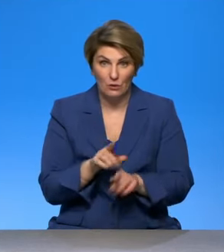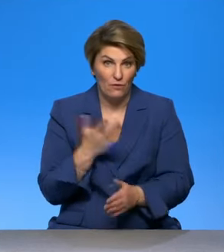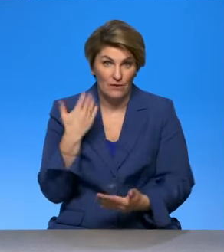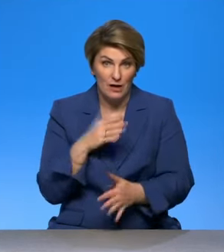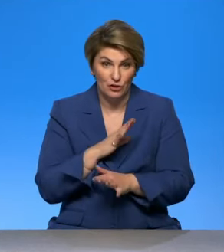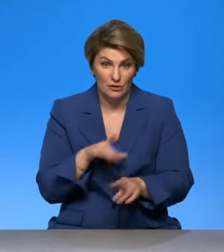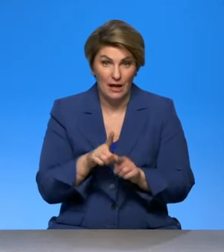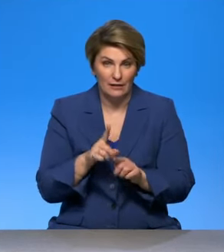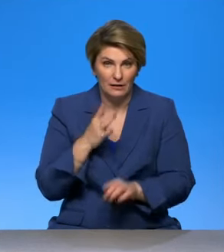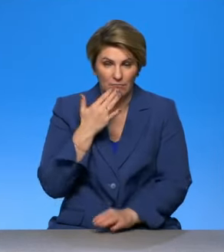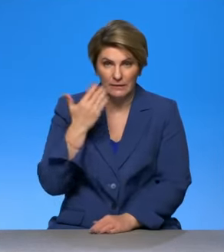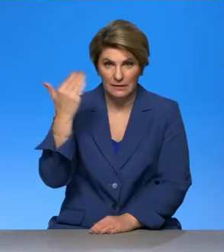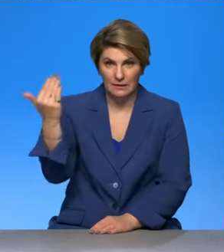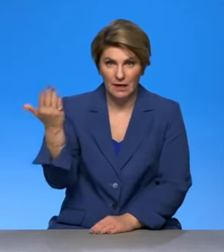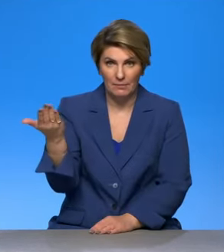вот западная.